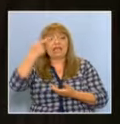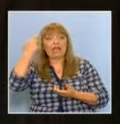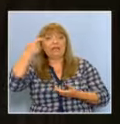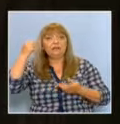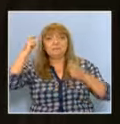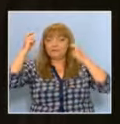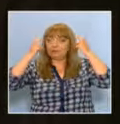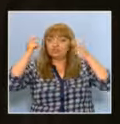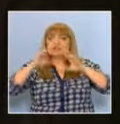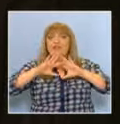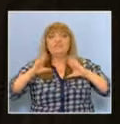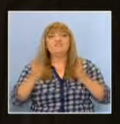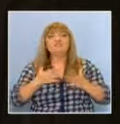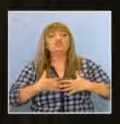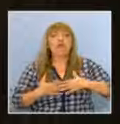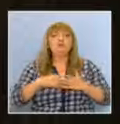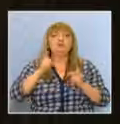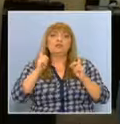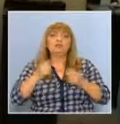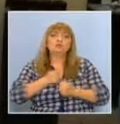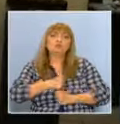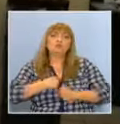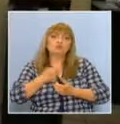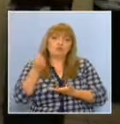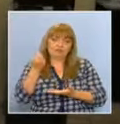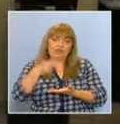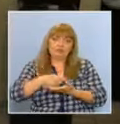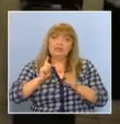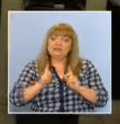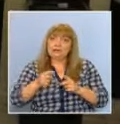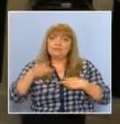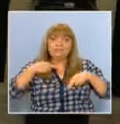абитуриенти, които са в затруднено финансово положение. Трябва само да ги потърсят в